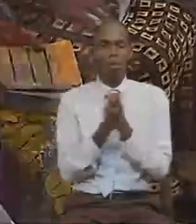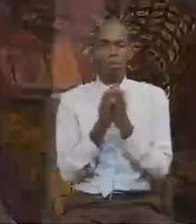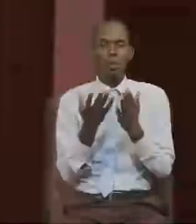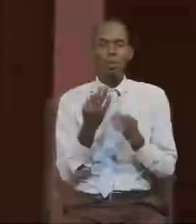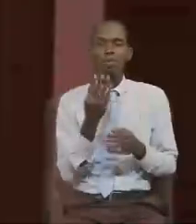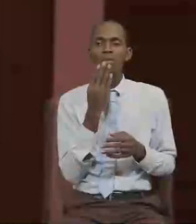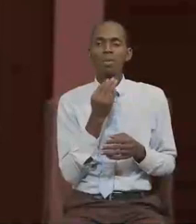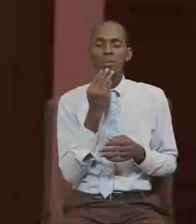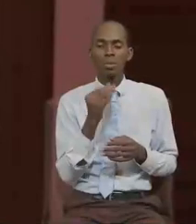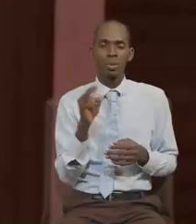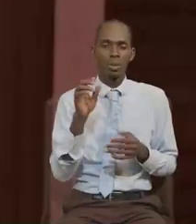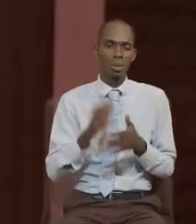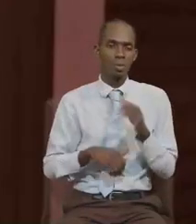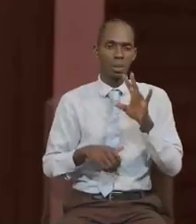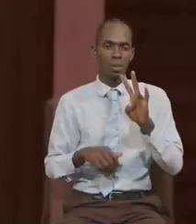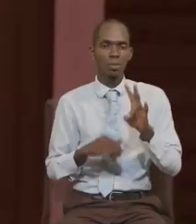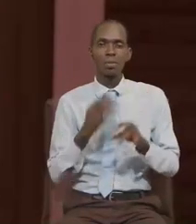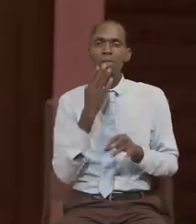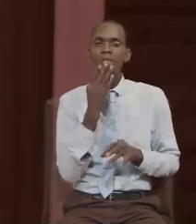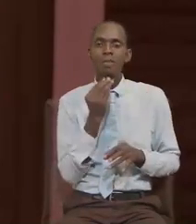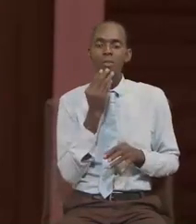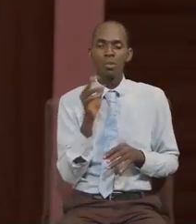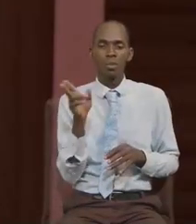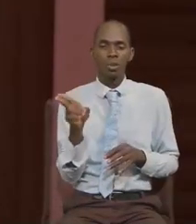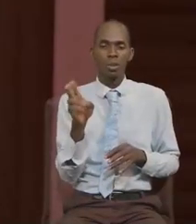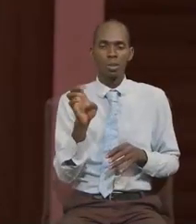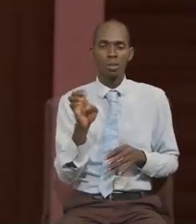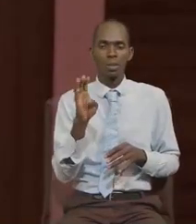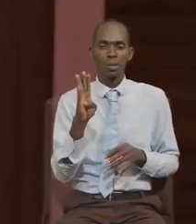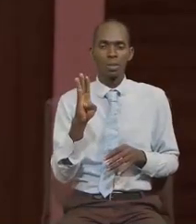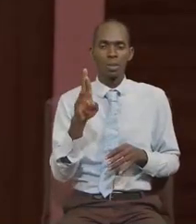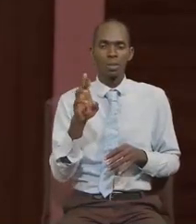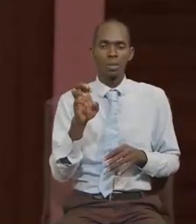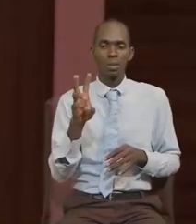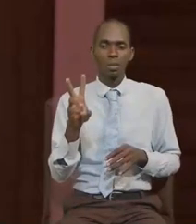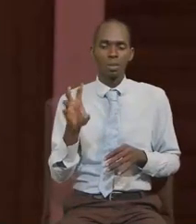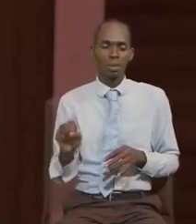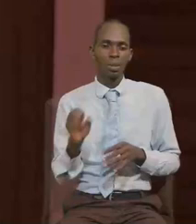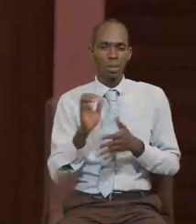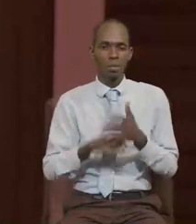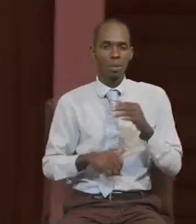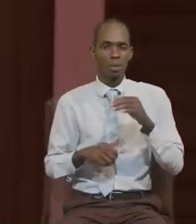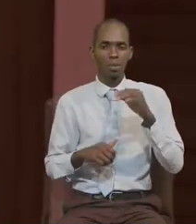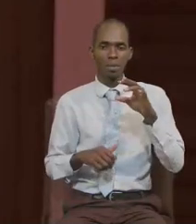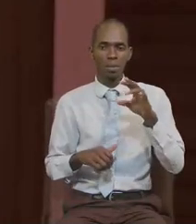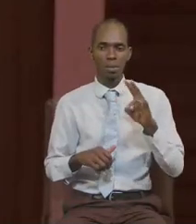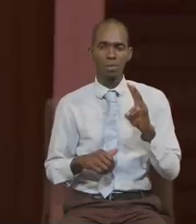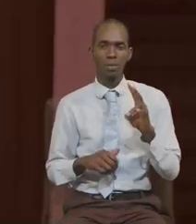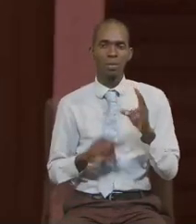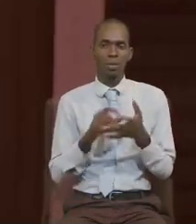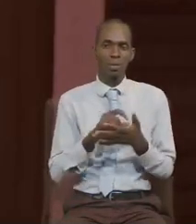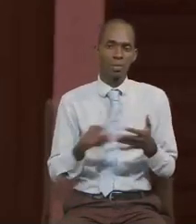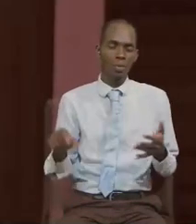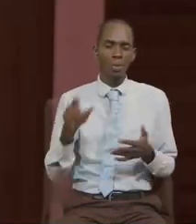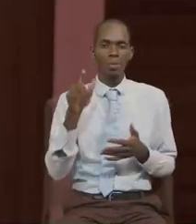verset 25. Hébreux 7, verset 25, il dit, c'est aussi pour cela